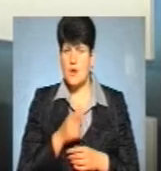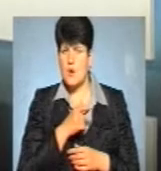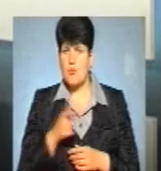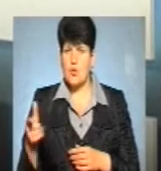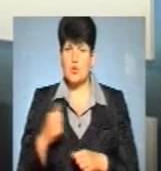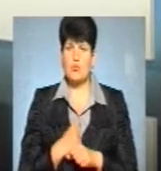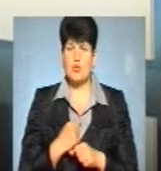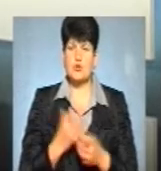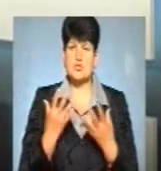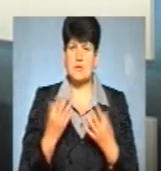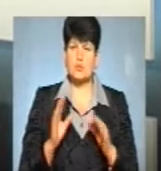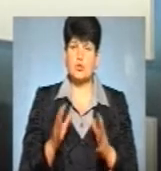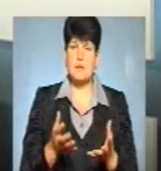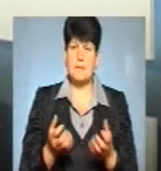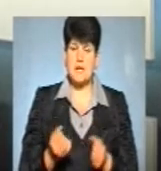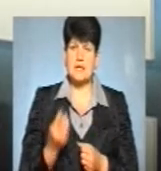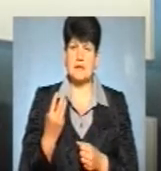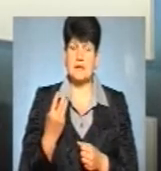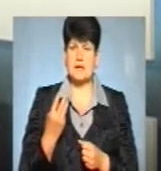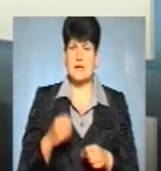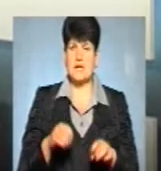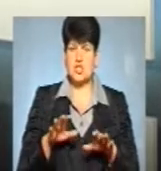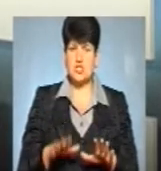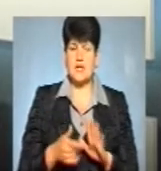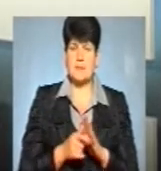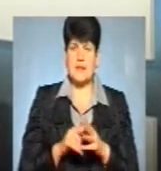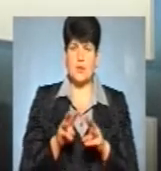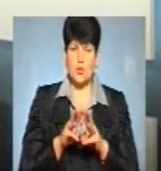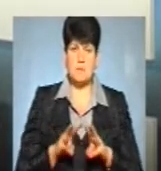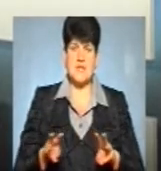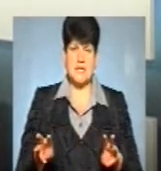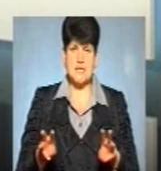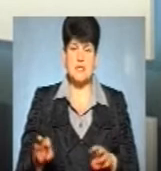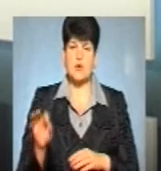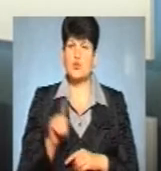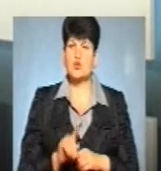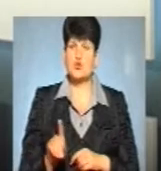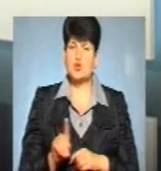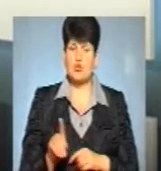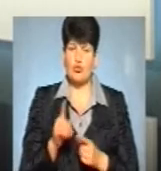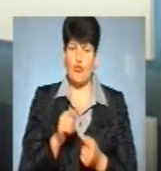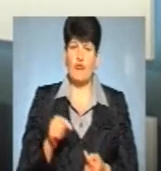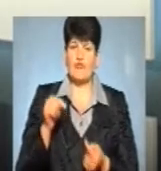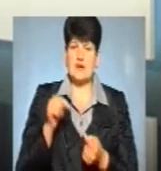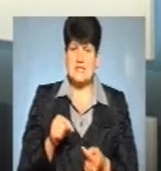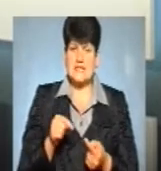робочих днів буде прийнято трьох рішення Кабінету міністрів щодо визначення